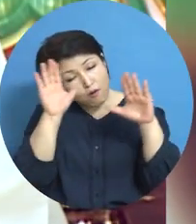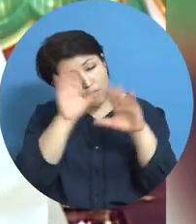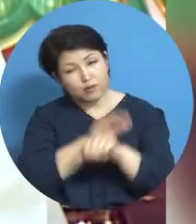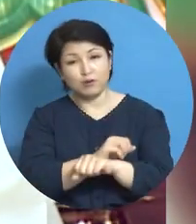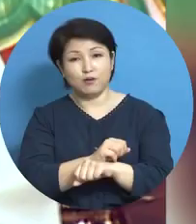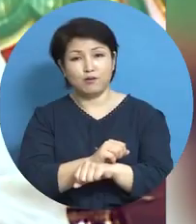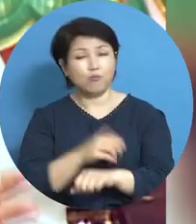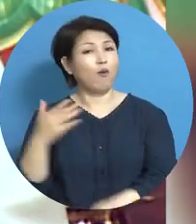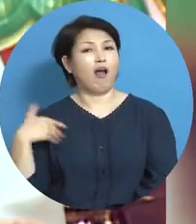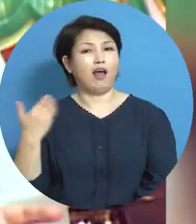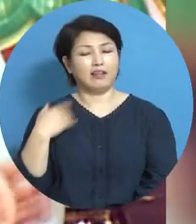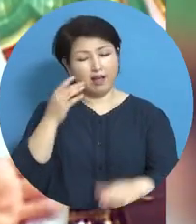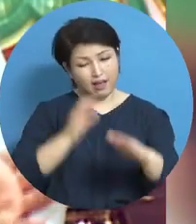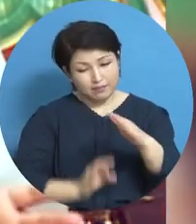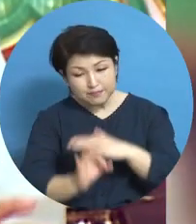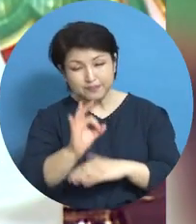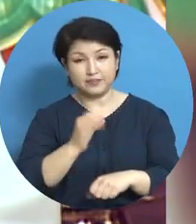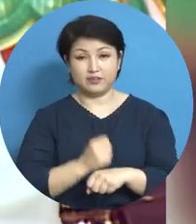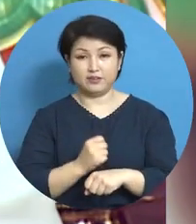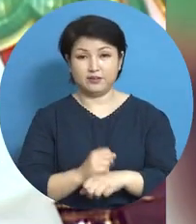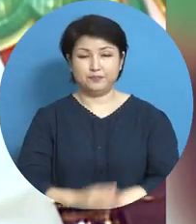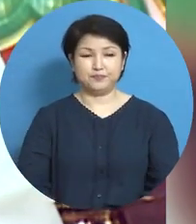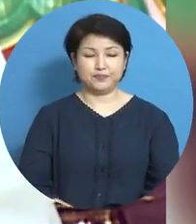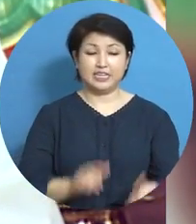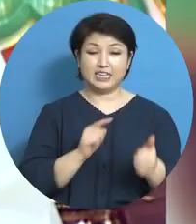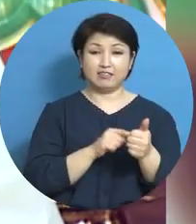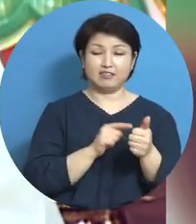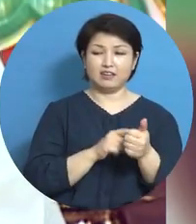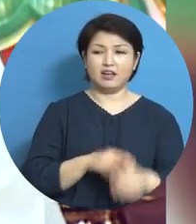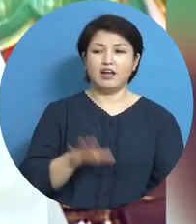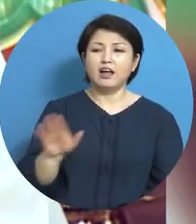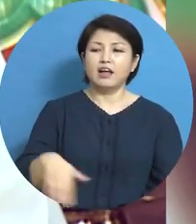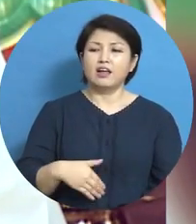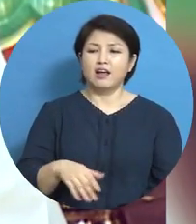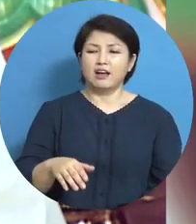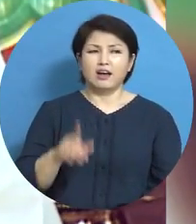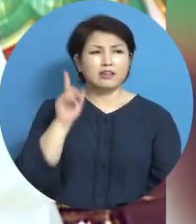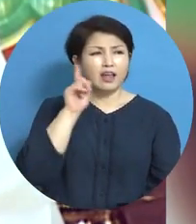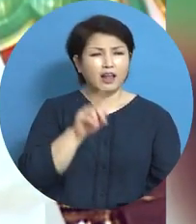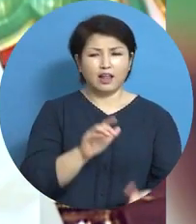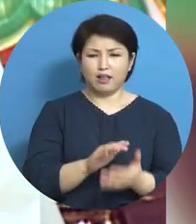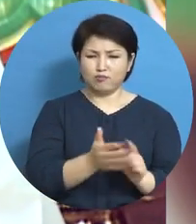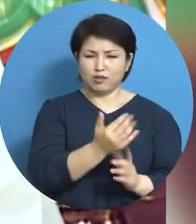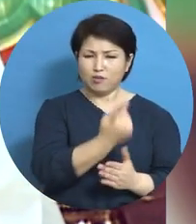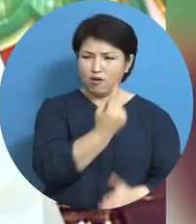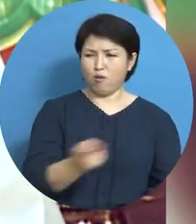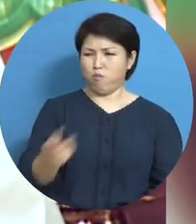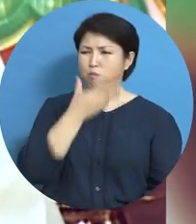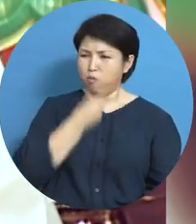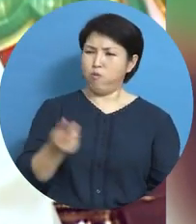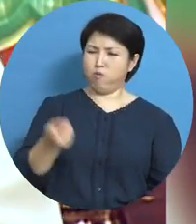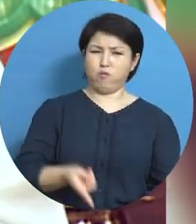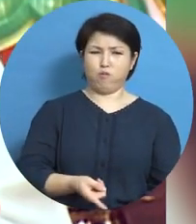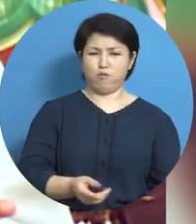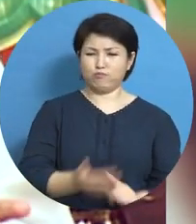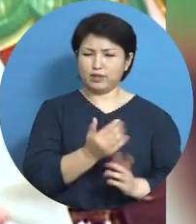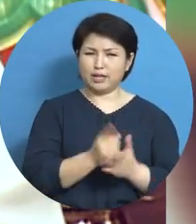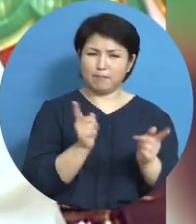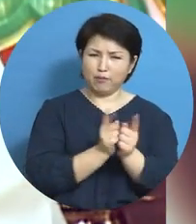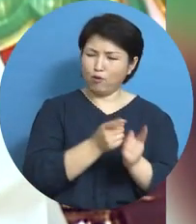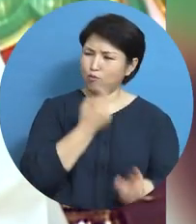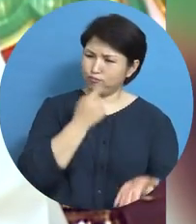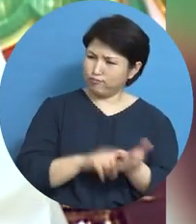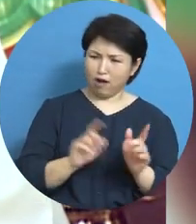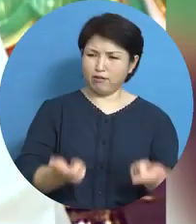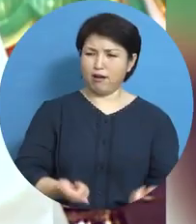하다가 내일 아침에 부처님이 오시니까 나는 복이 많다. 부처님 뵙기가 얼마나 어려운데 넌